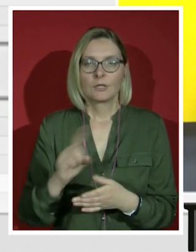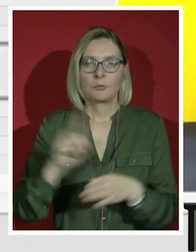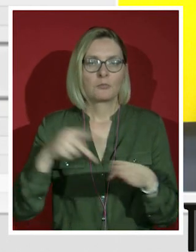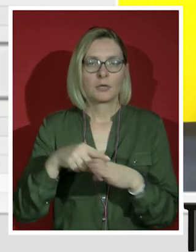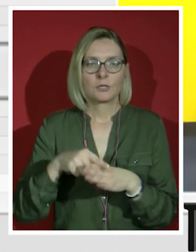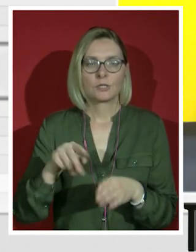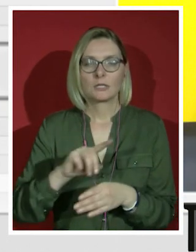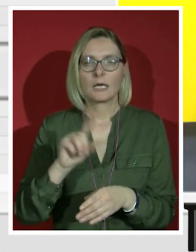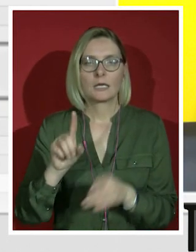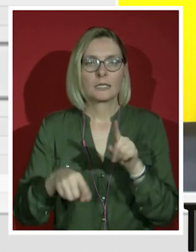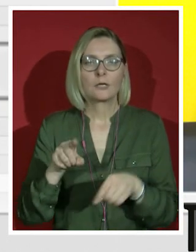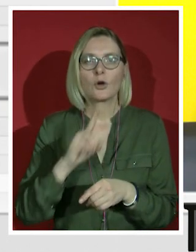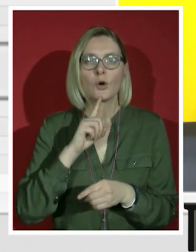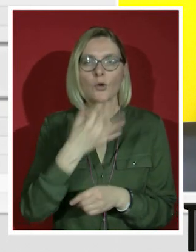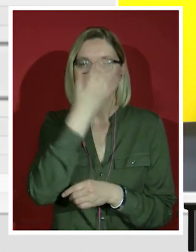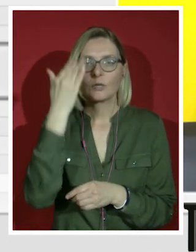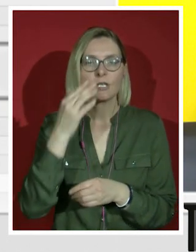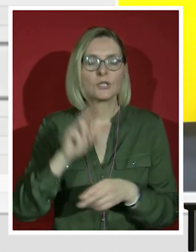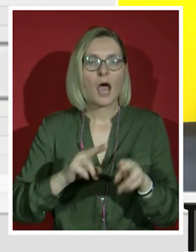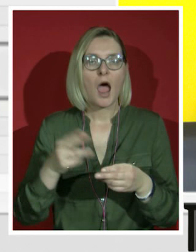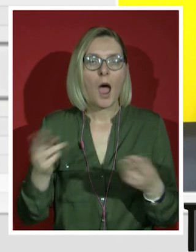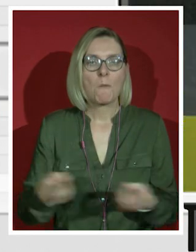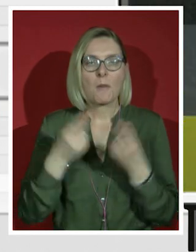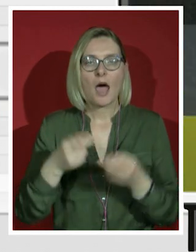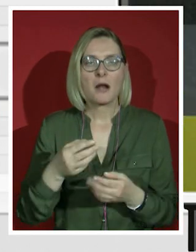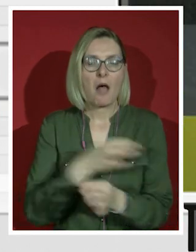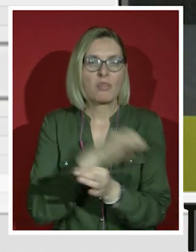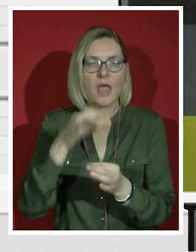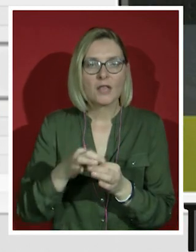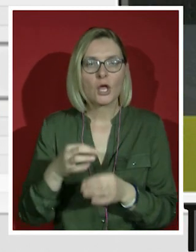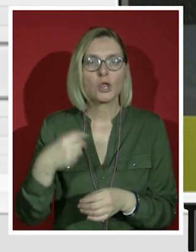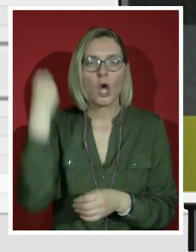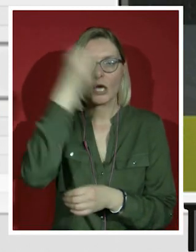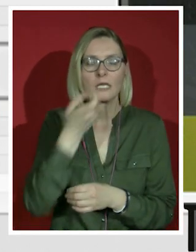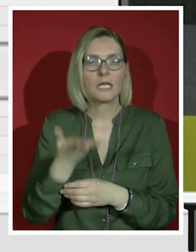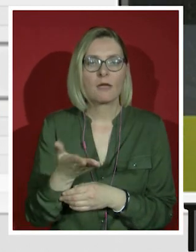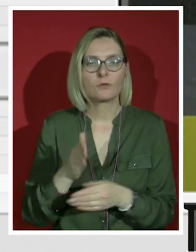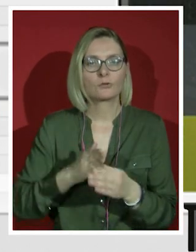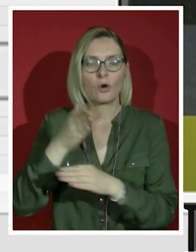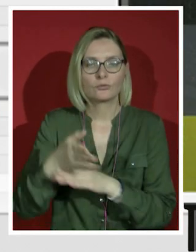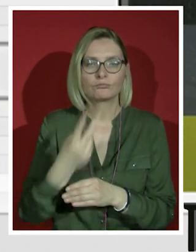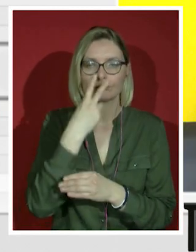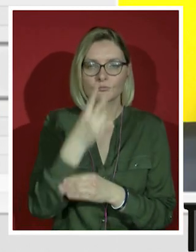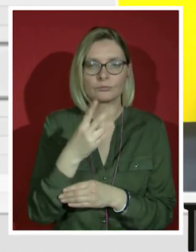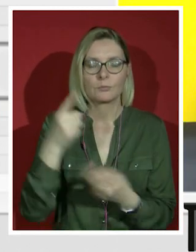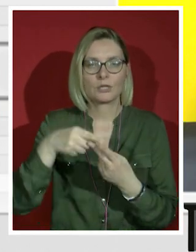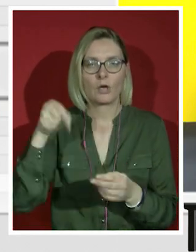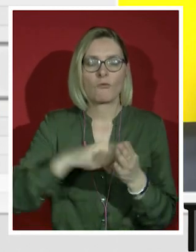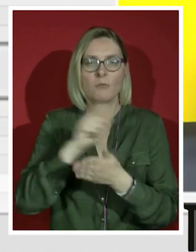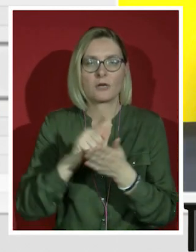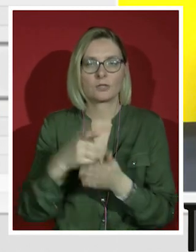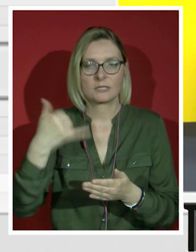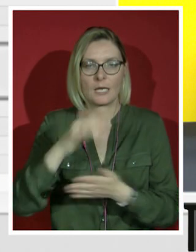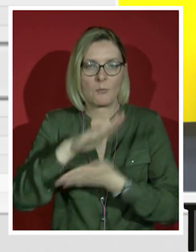грижа бара? Колку пати треба да одите? Неделно, дневно, да ги посетите? Па, овај период сега